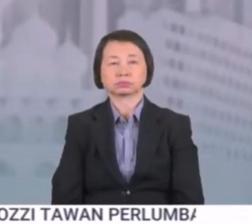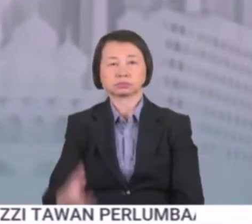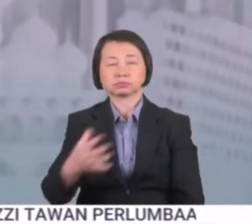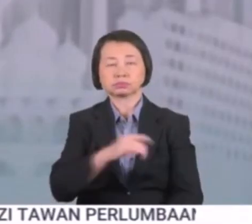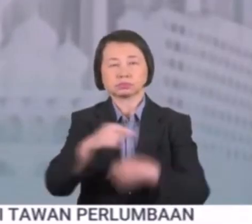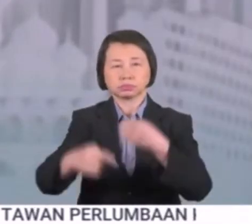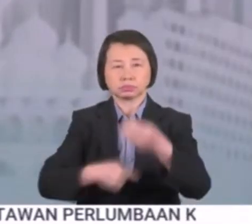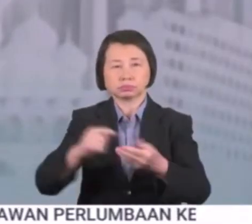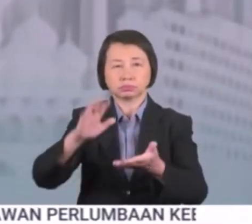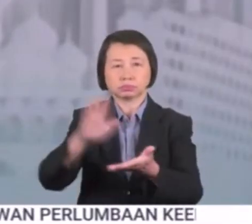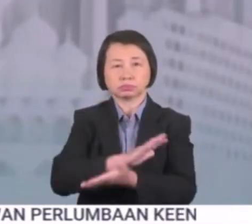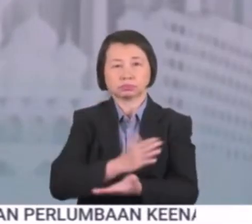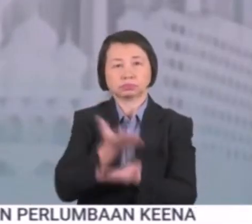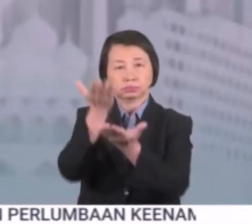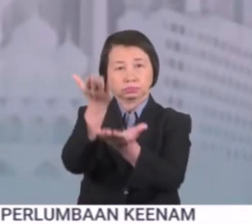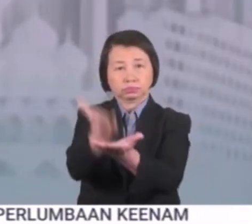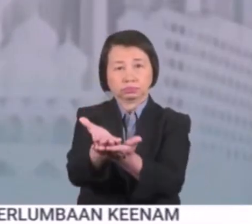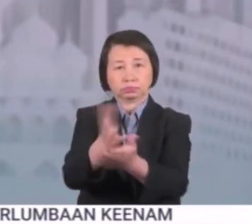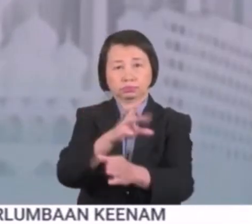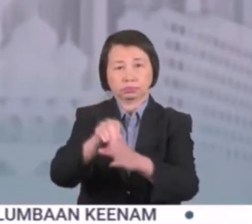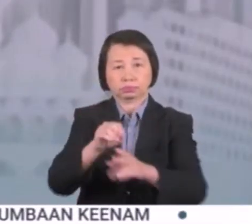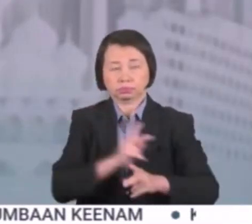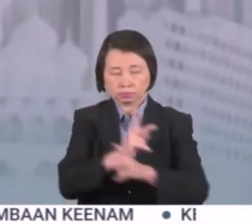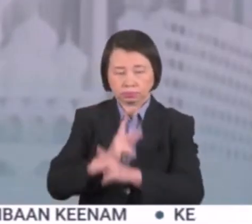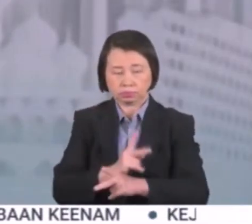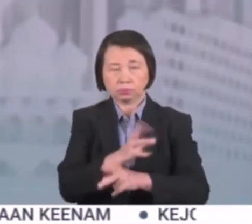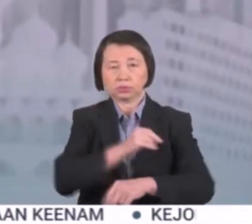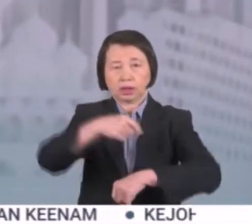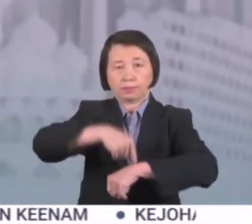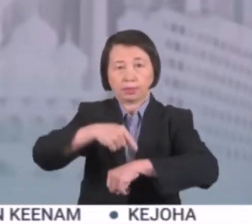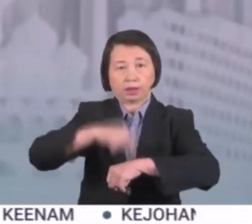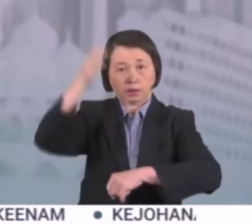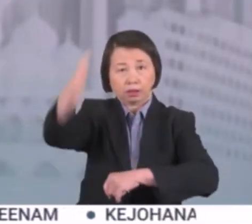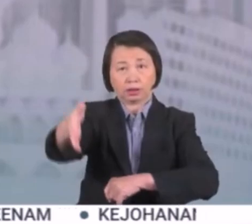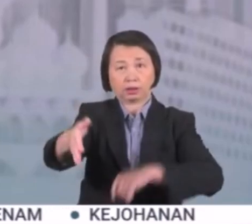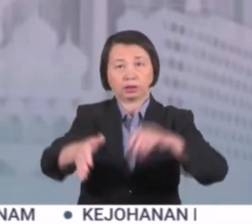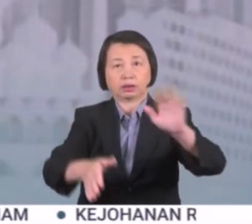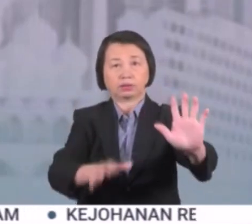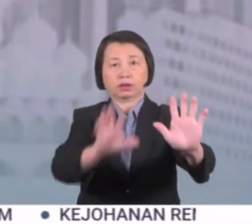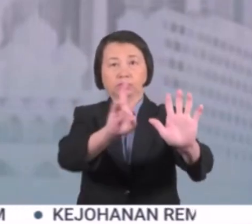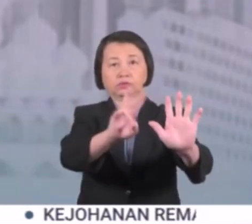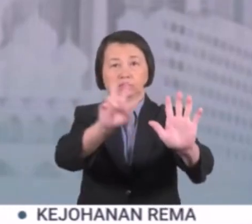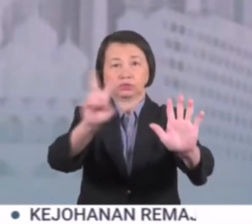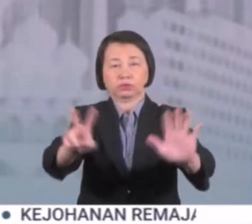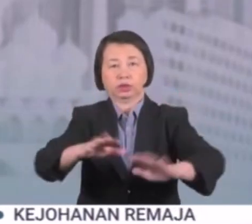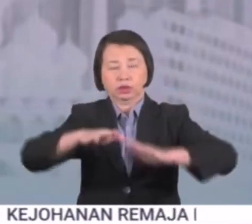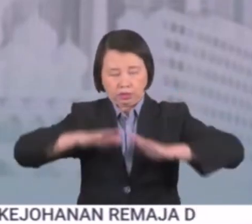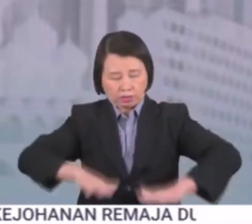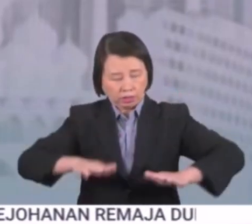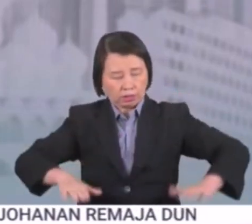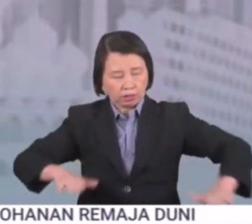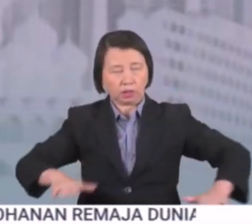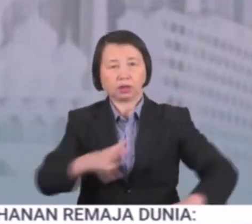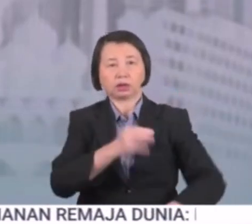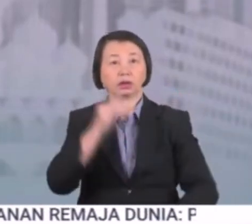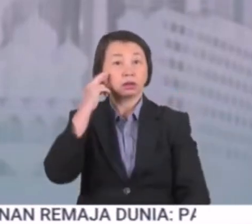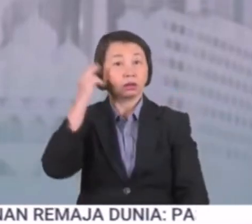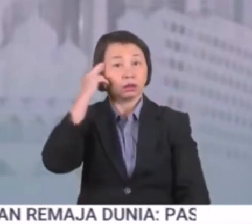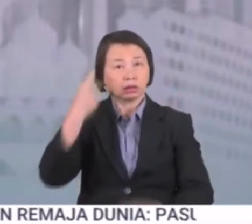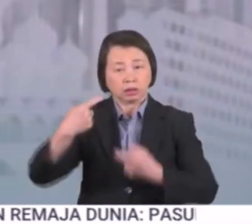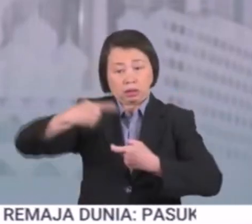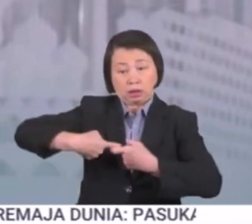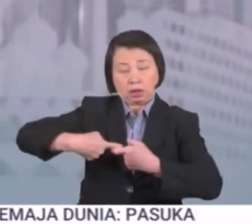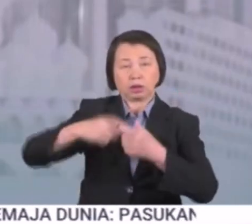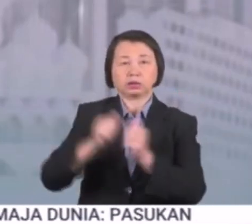Dan ini berhubung kertas cadangan melibatkan penjagaan dan masa depan 572 kanak-kanak dan remaja